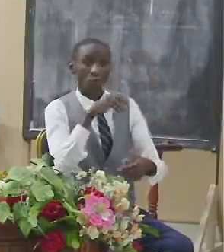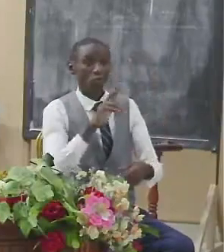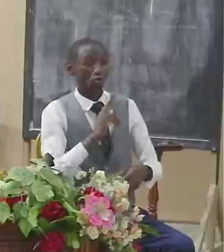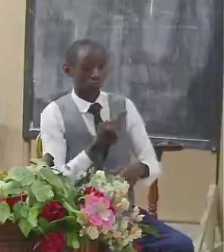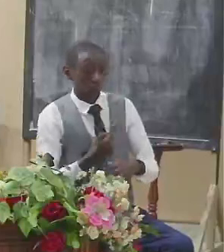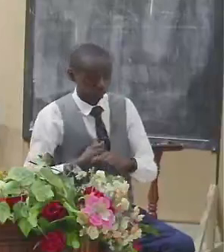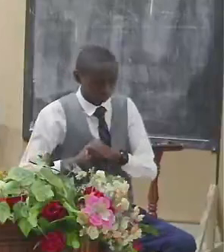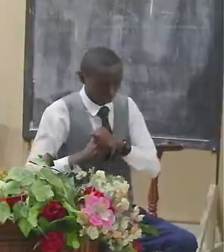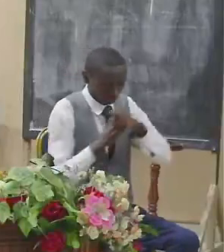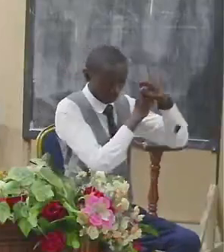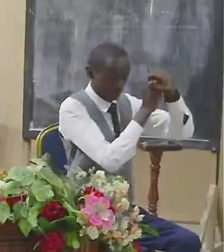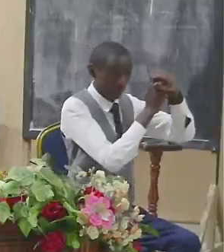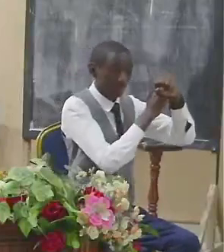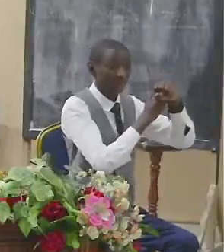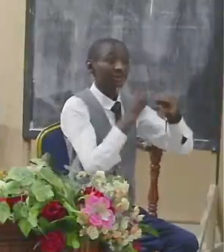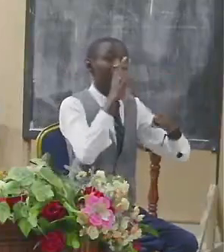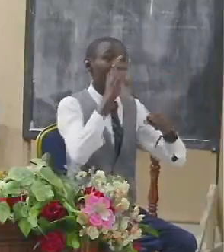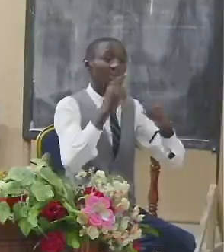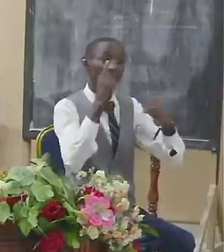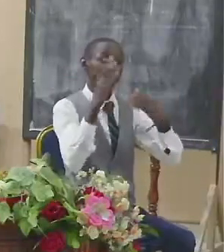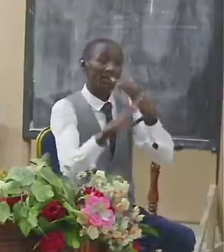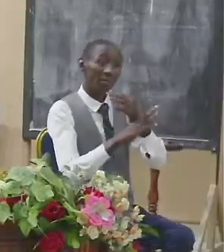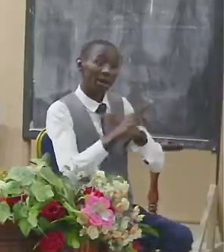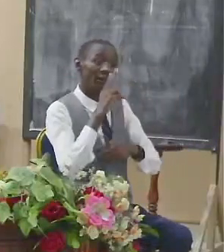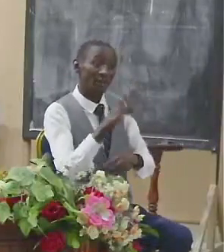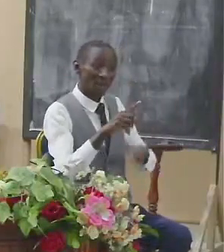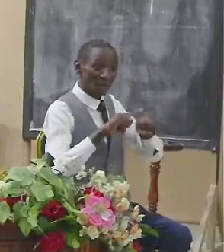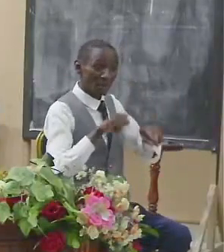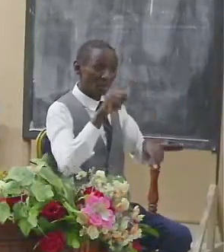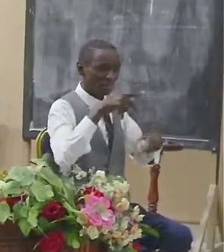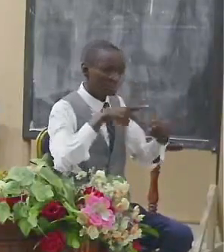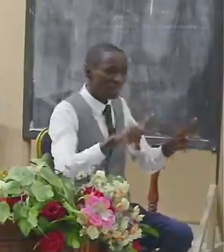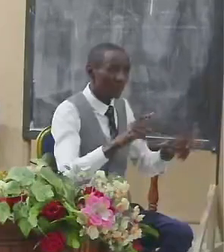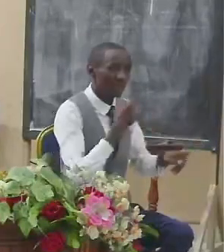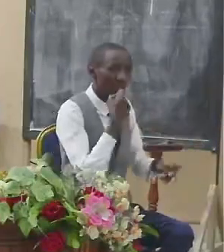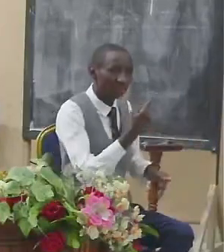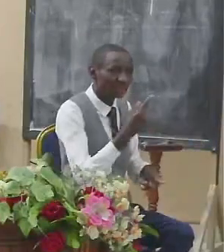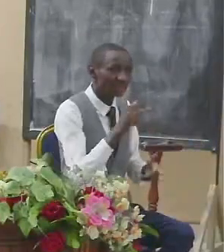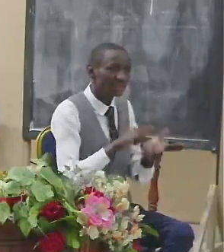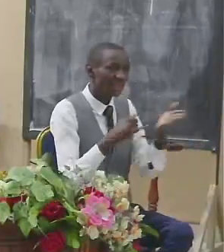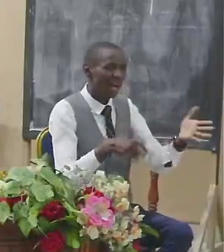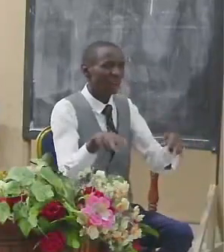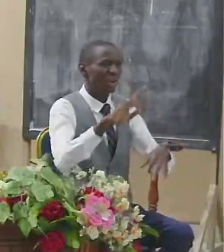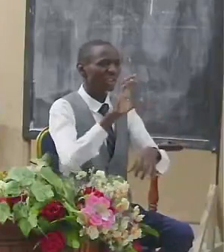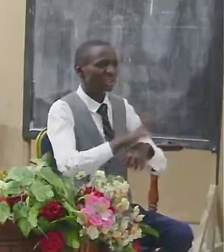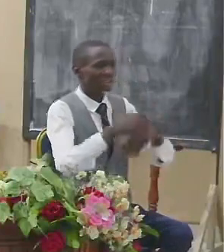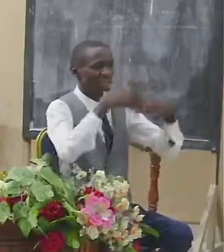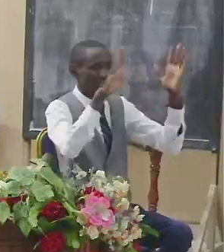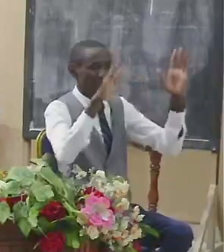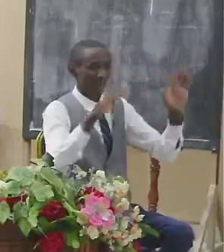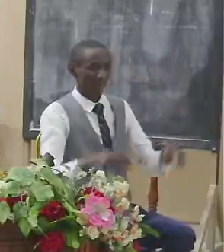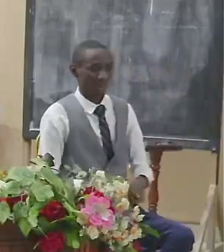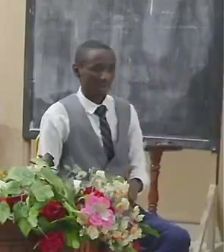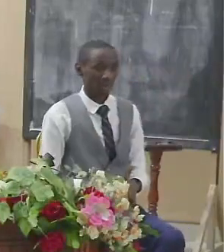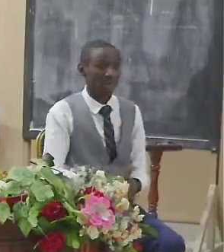Kwenye tunategemeza kweli tu. Et toi tu te permets de kisha wewe unajiruhusu kusema vile. Le vieux loup de mer.